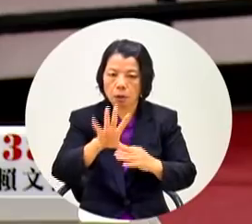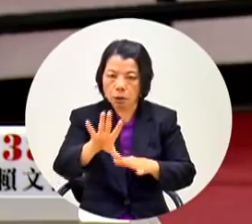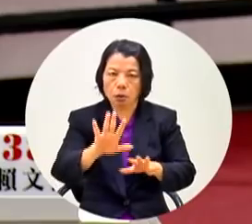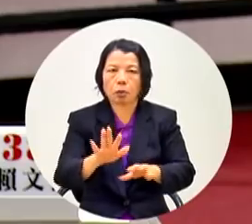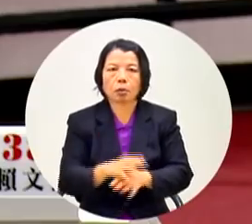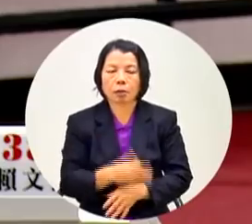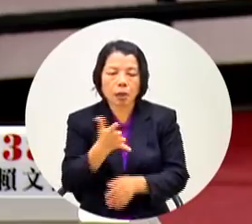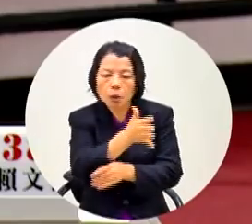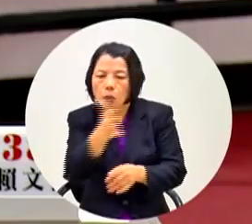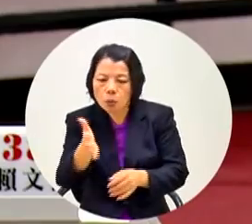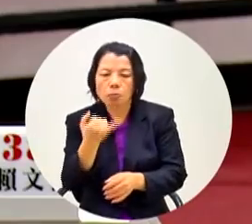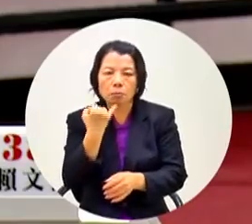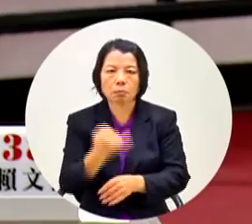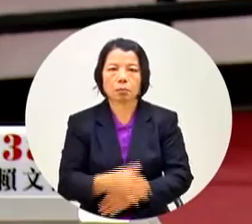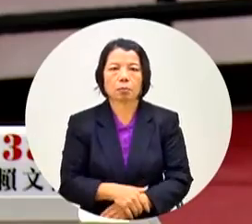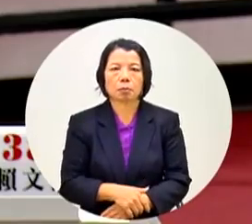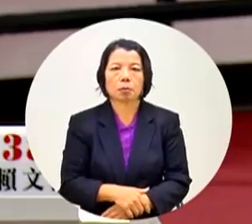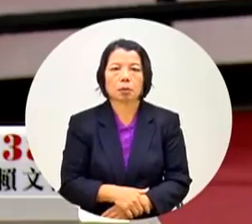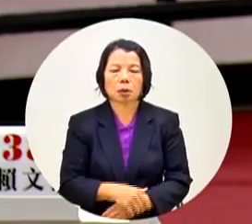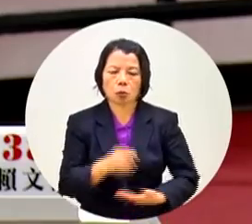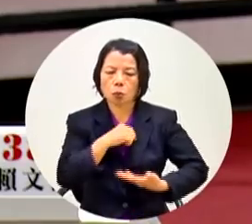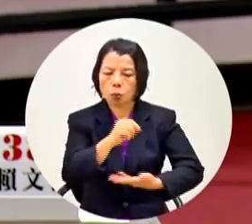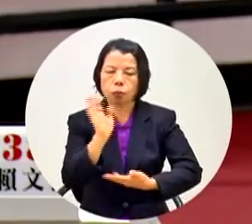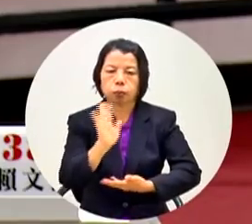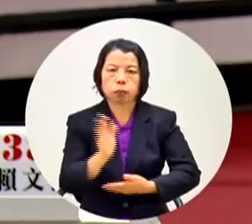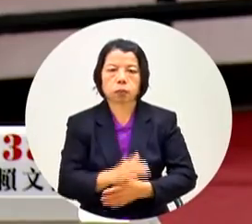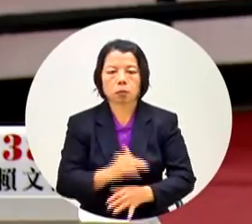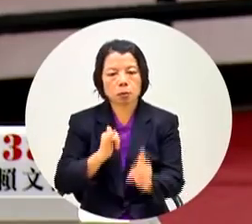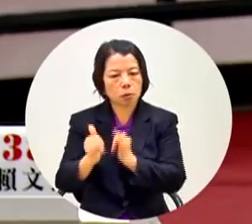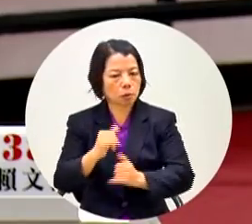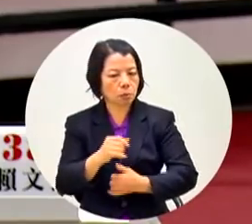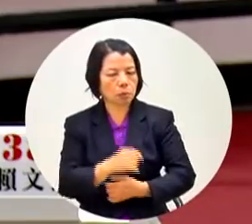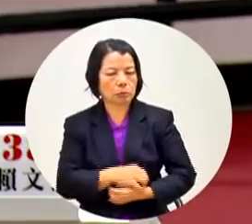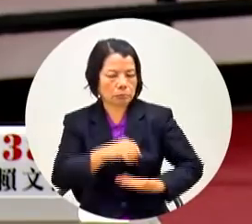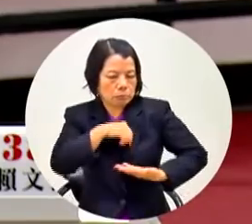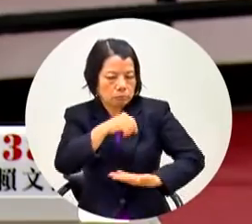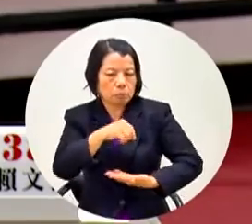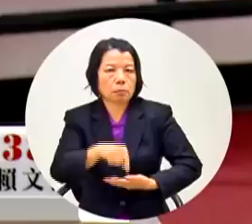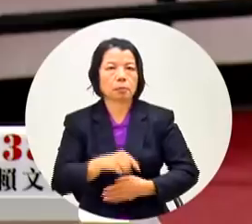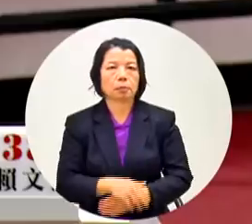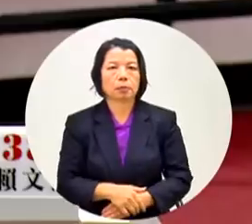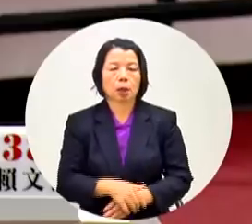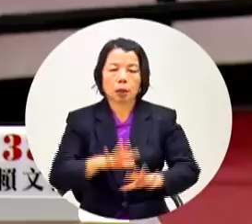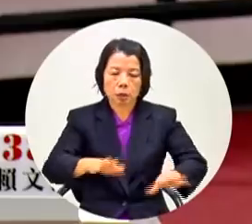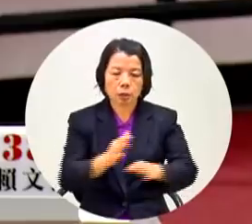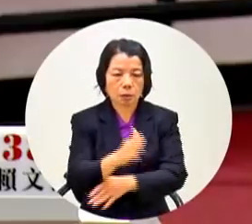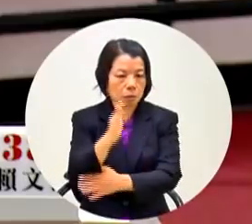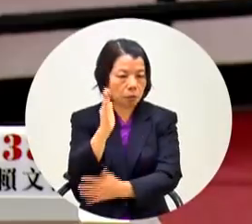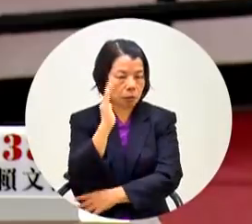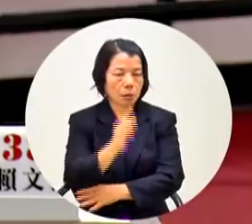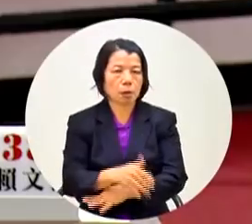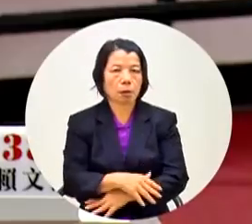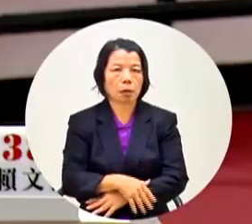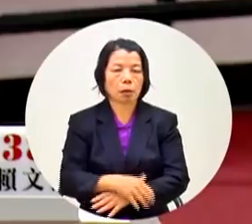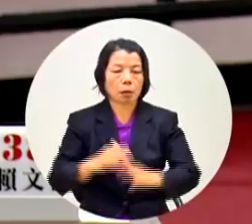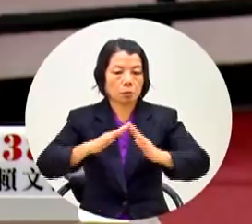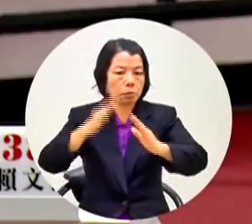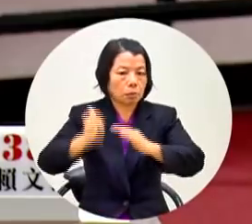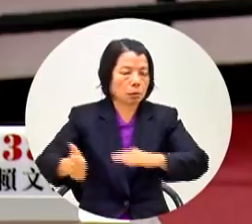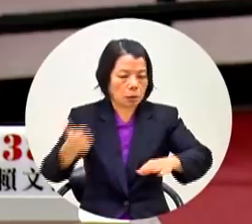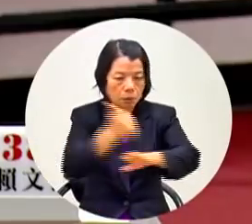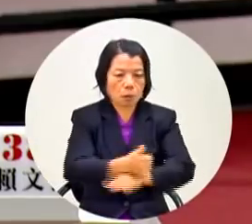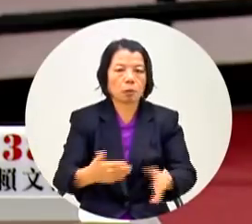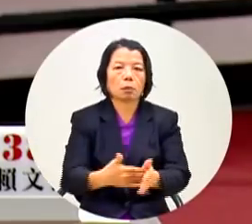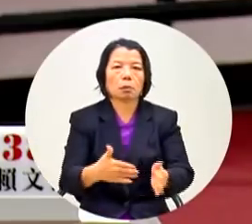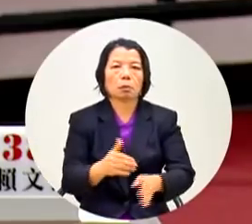要担心啦，市民的担心。我觉得现在刚好是换政府，如果是现在的政府现在的买，我们议会要担起责任，